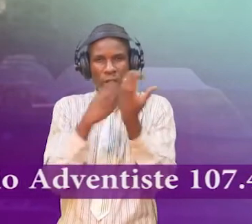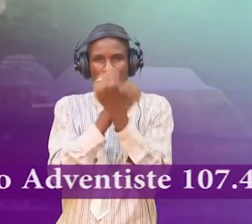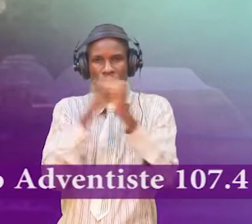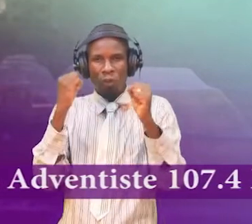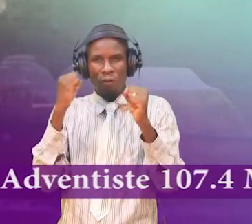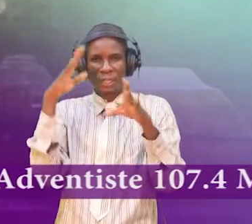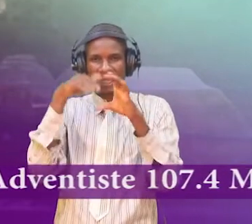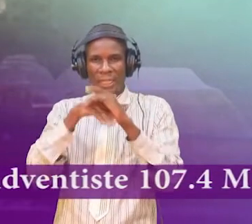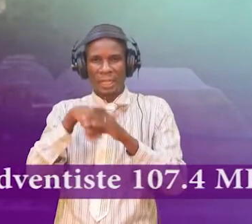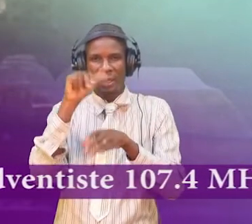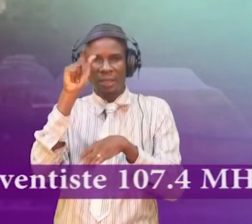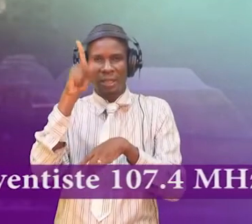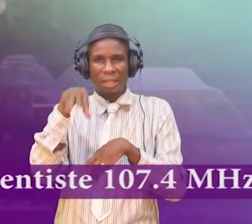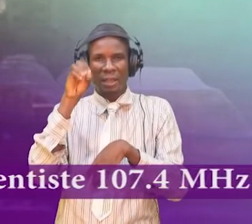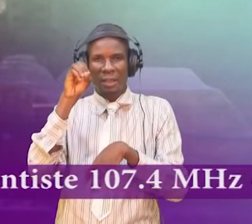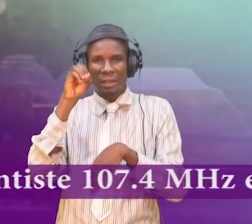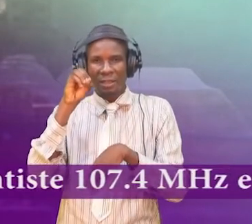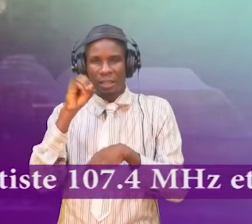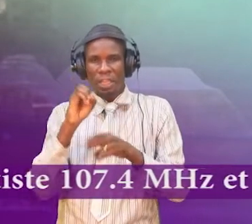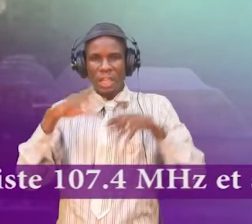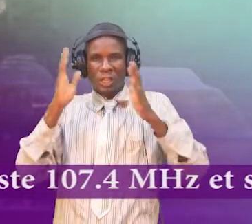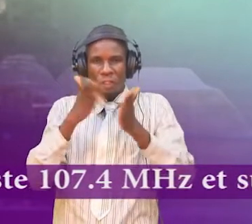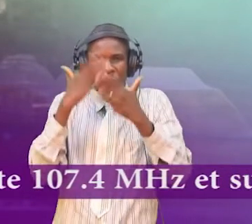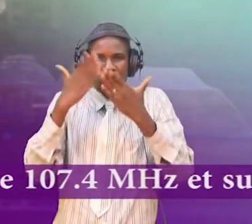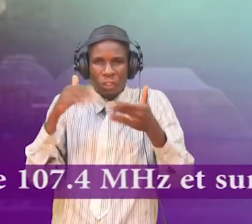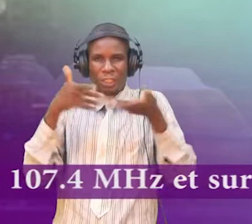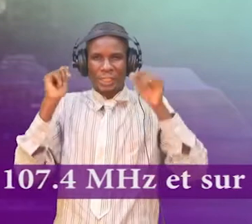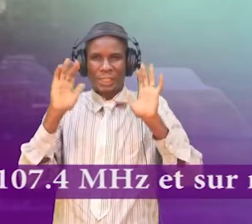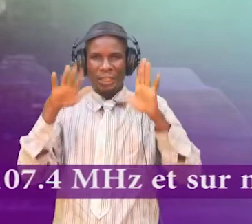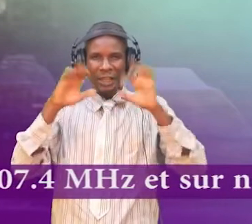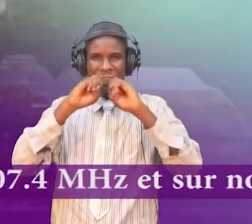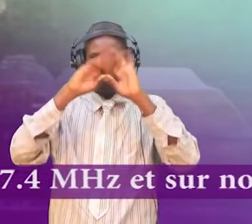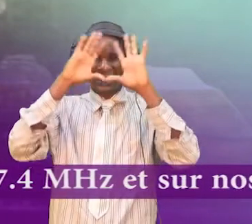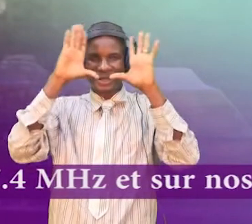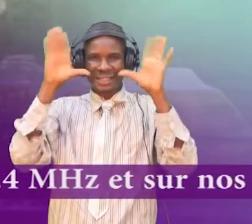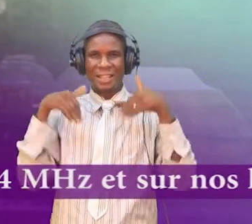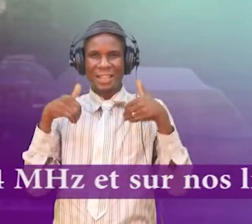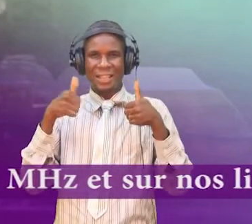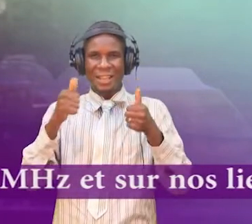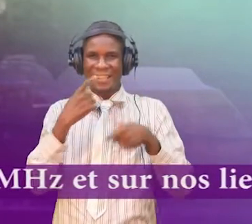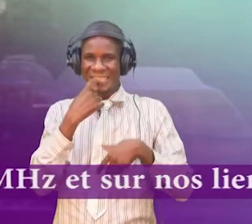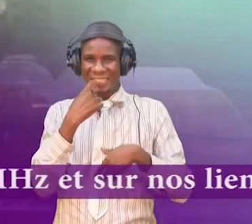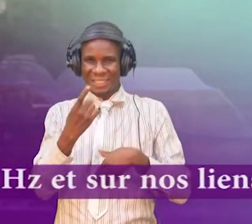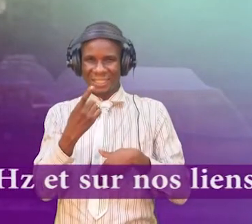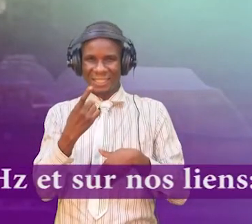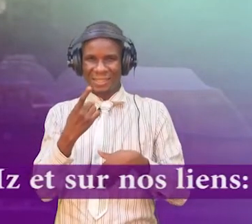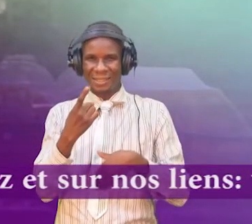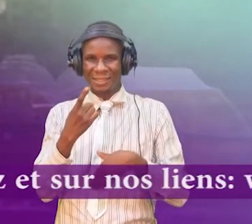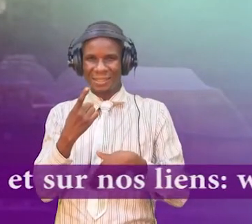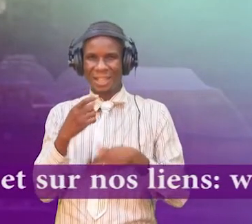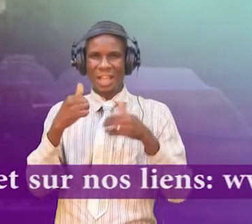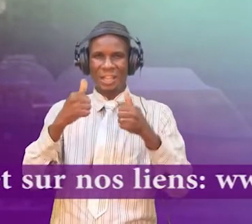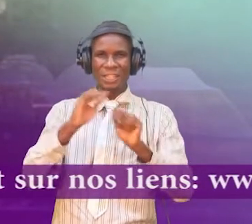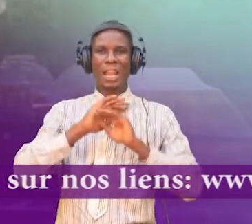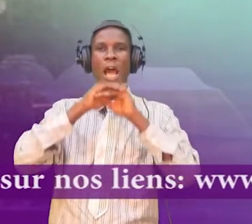lola. Yango wana tuzai komona na mukanda kuzipula basekele. Epa yuapi basiko la mibazaliko yemba peko